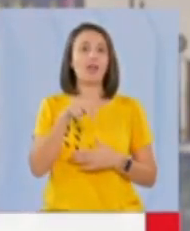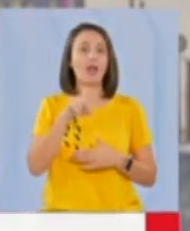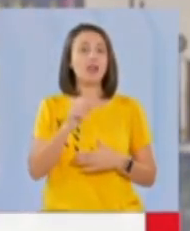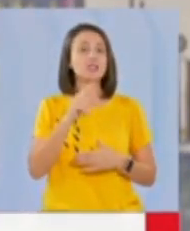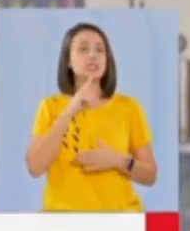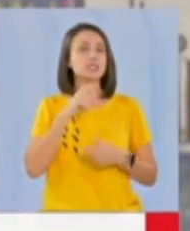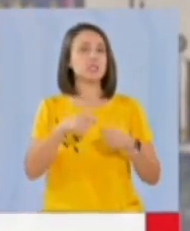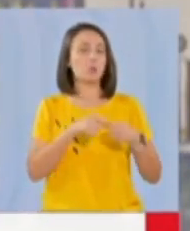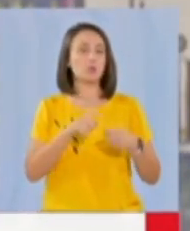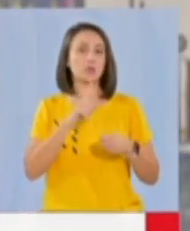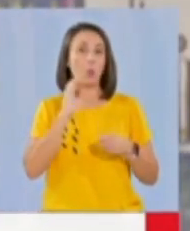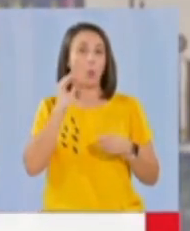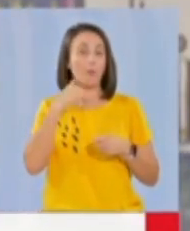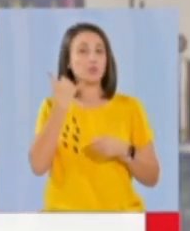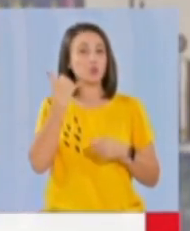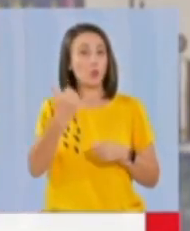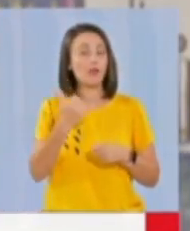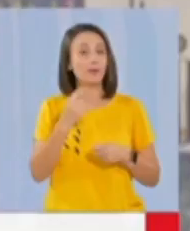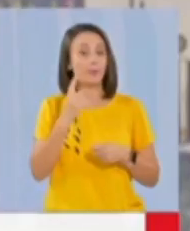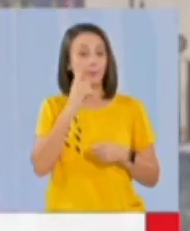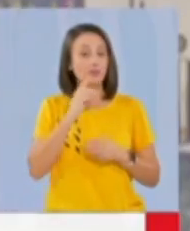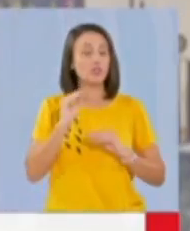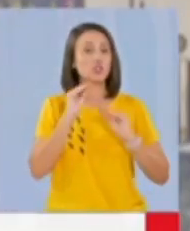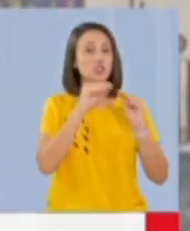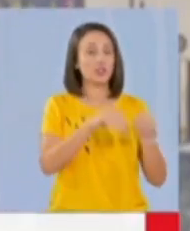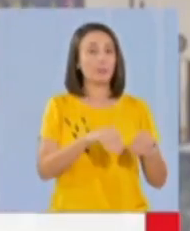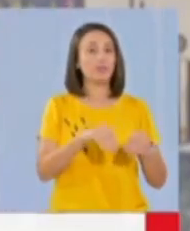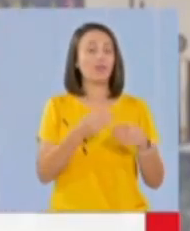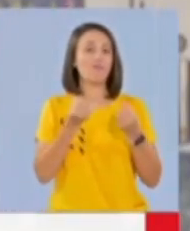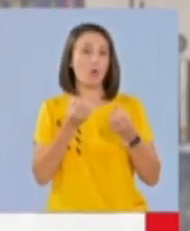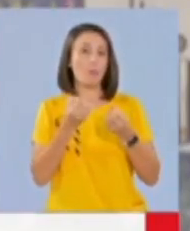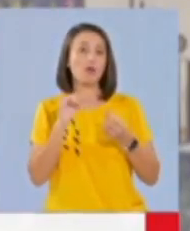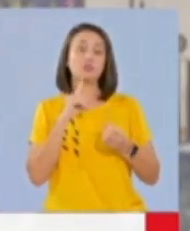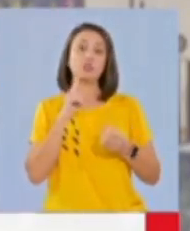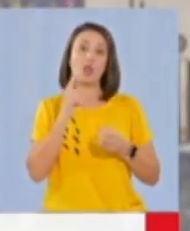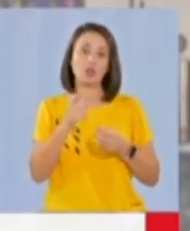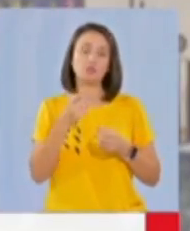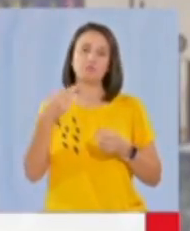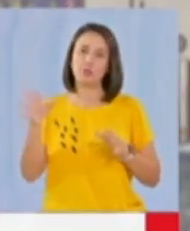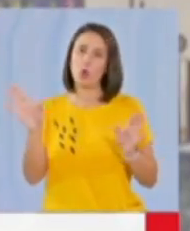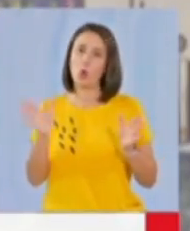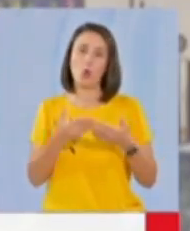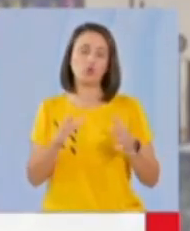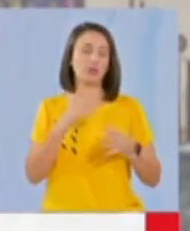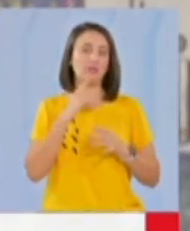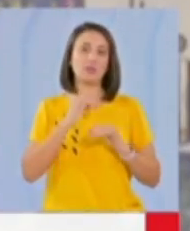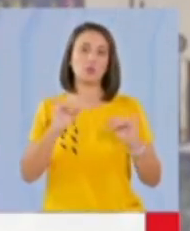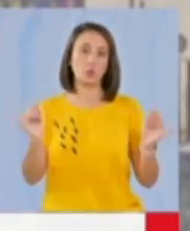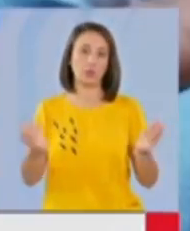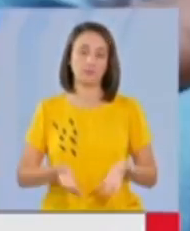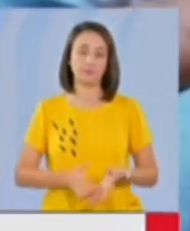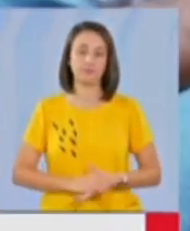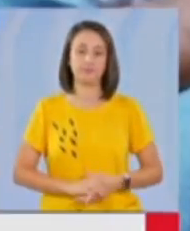simplu, oamenii sunt sunați și păcăliți să își trimită datele, iar de aici încolo orice hacker se descurcă.